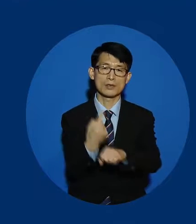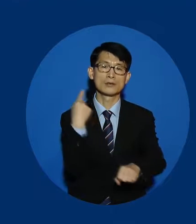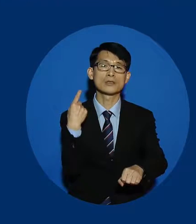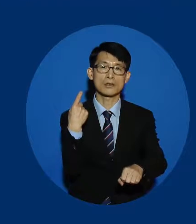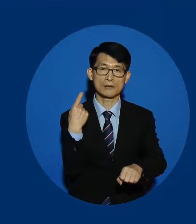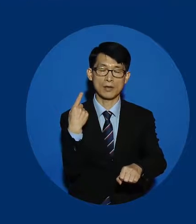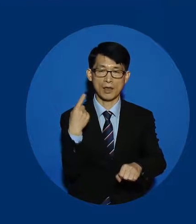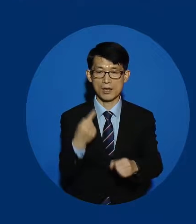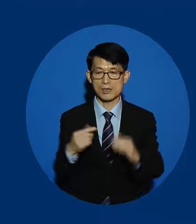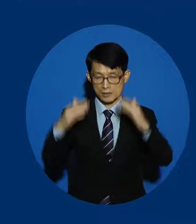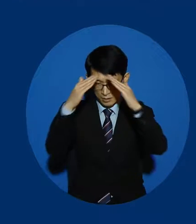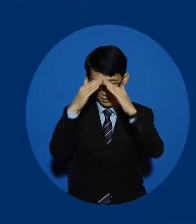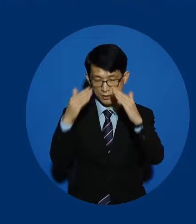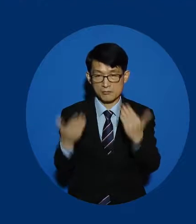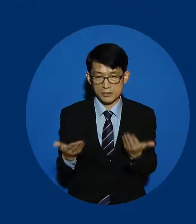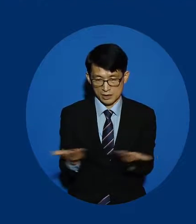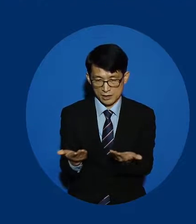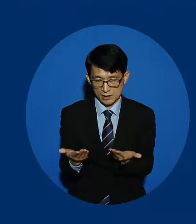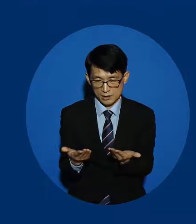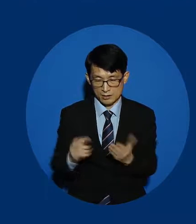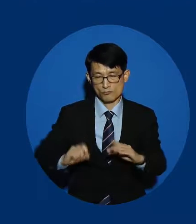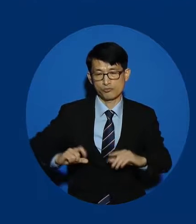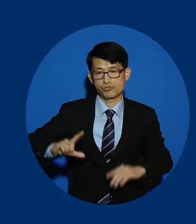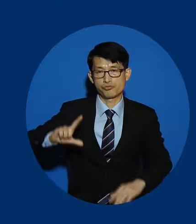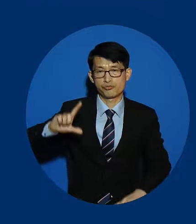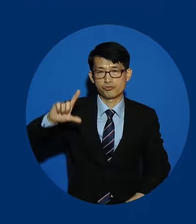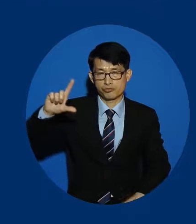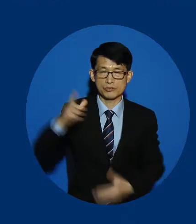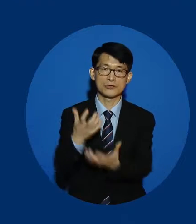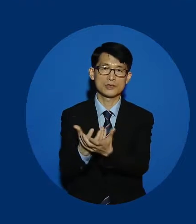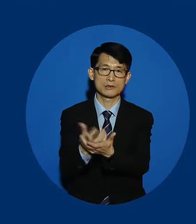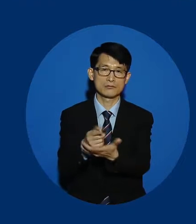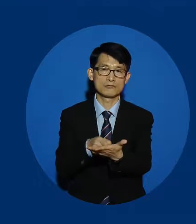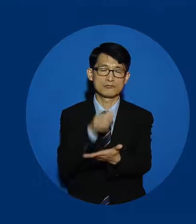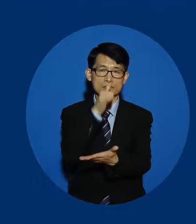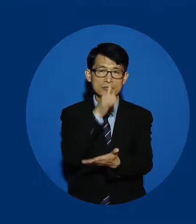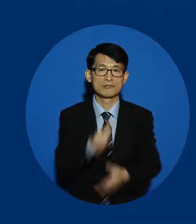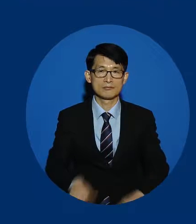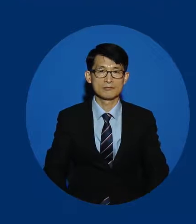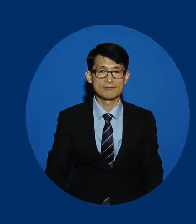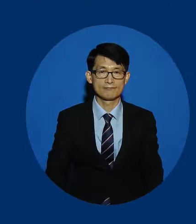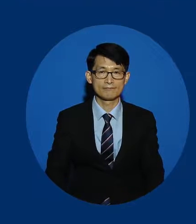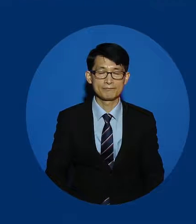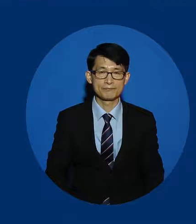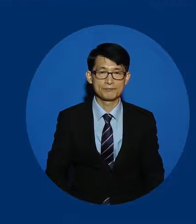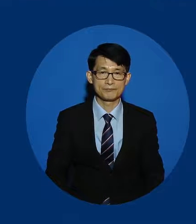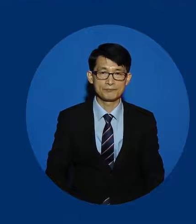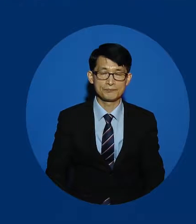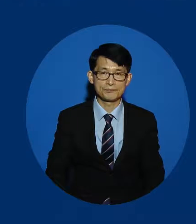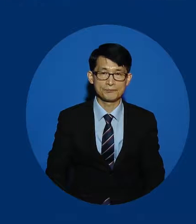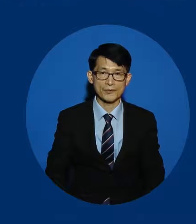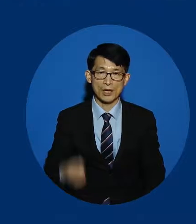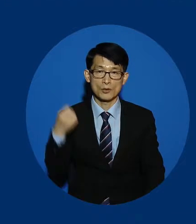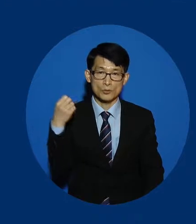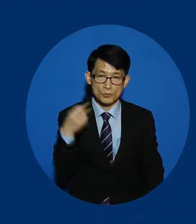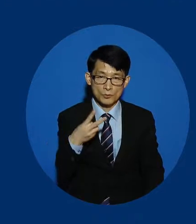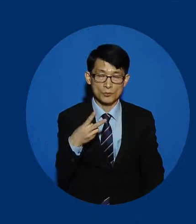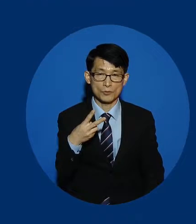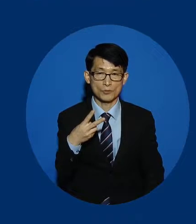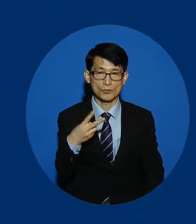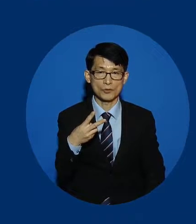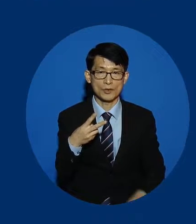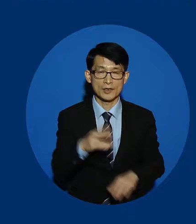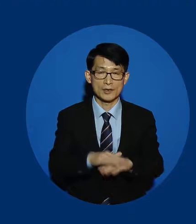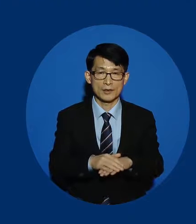많이 폭발적으로 재택근무가 늘었다는 그런 자료도 있습니다. 그 재택근무 못지않게 이